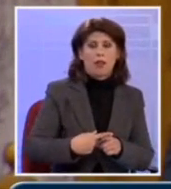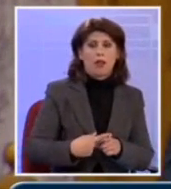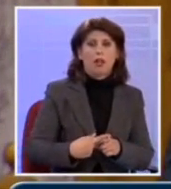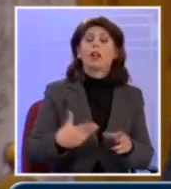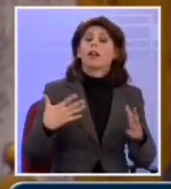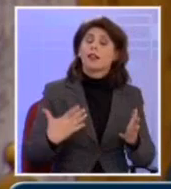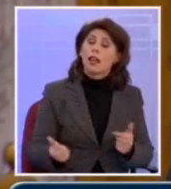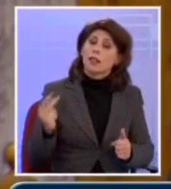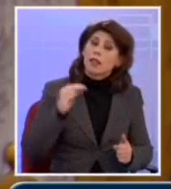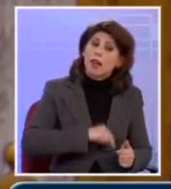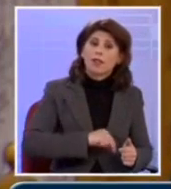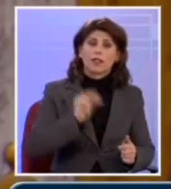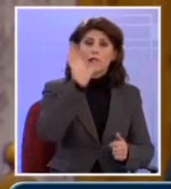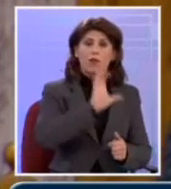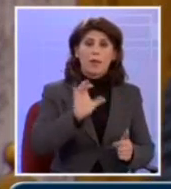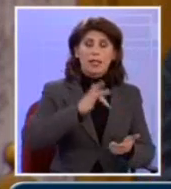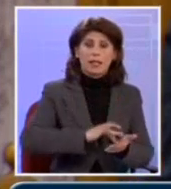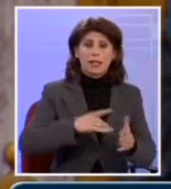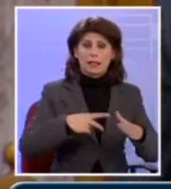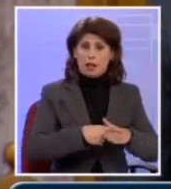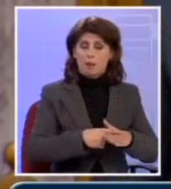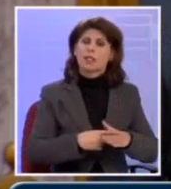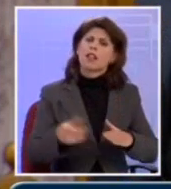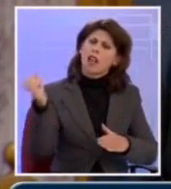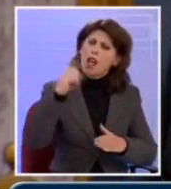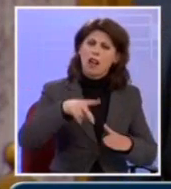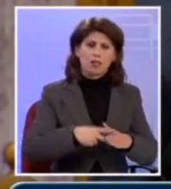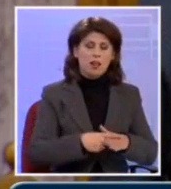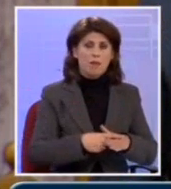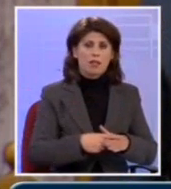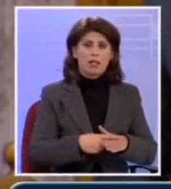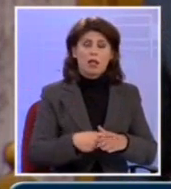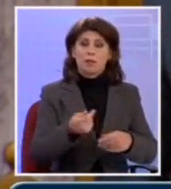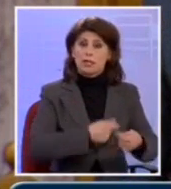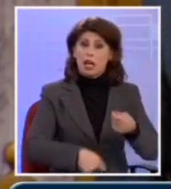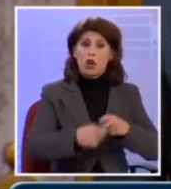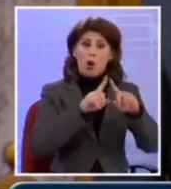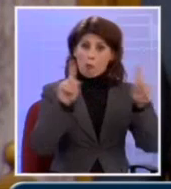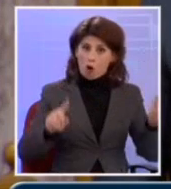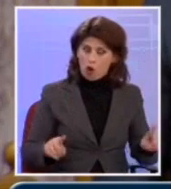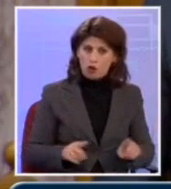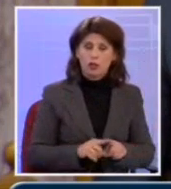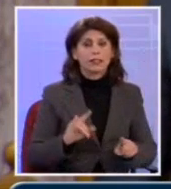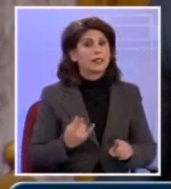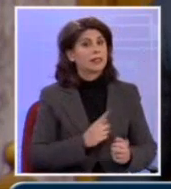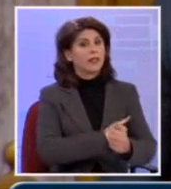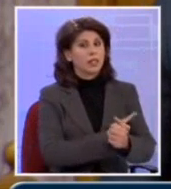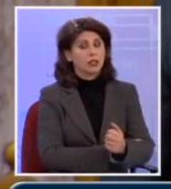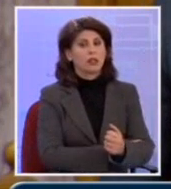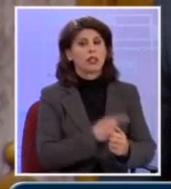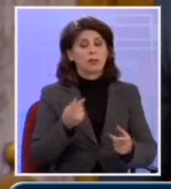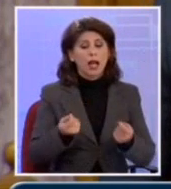έχει κερδίσει η Ευρωπαϊκή Κεντρική Τράπεζα και άλλες τράπεζες από τις αγορές ομολόγων ή τη δυνατότητα για